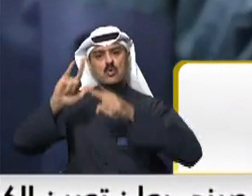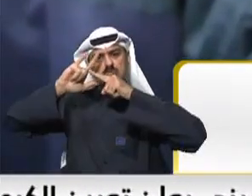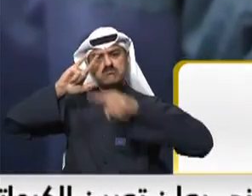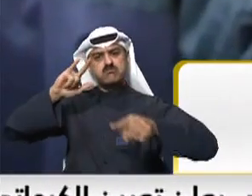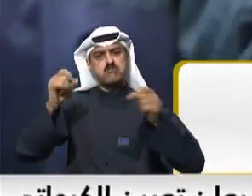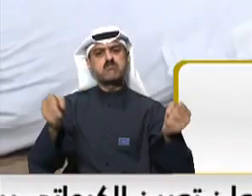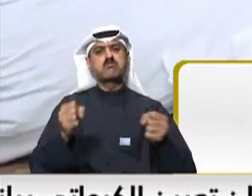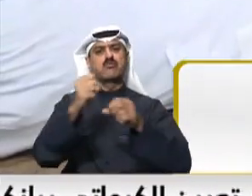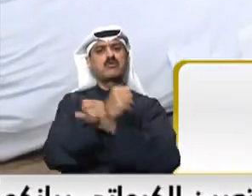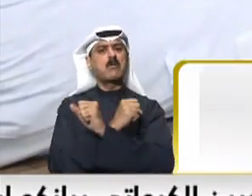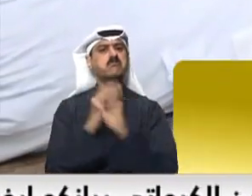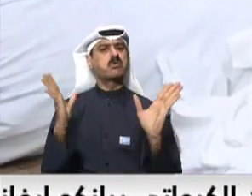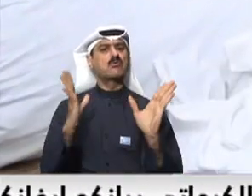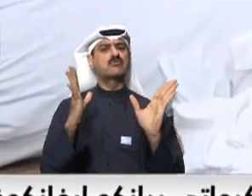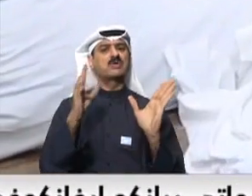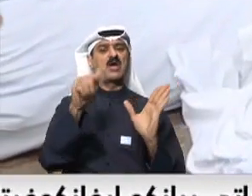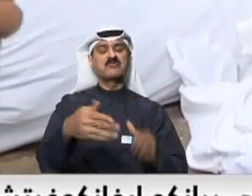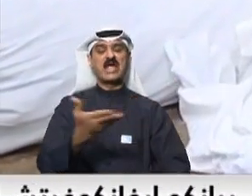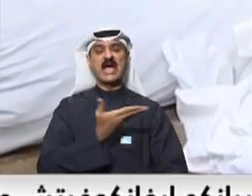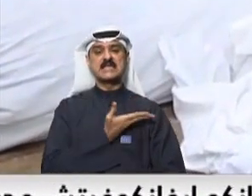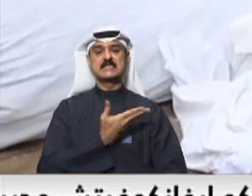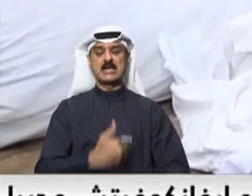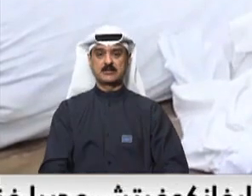والبريج ودير البلح وسط قطاع غزة.